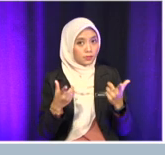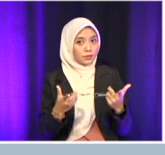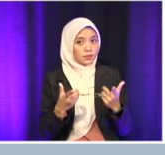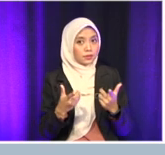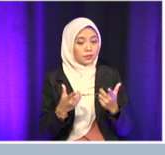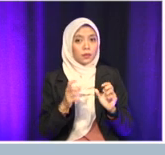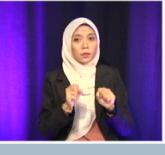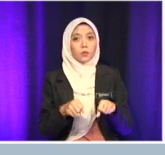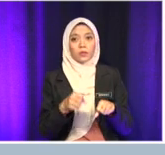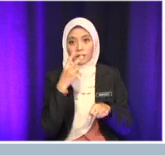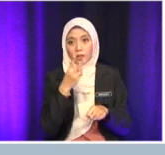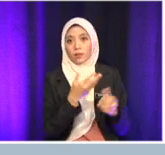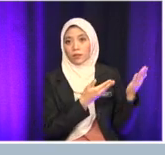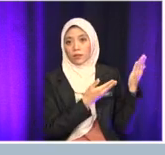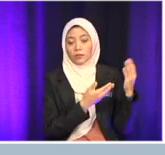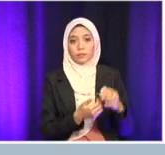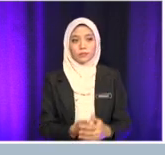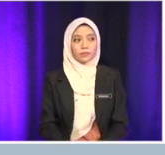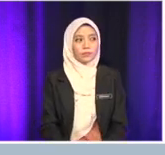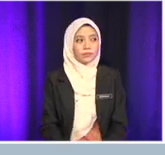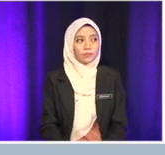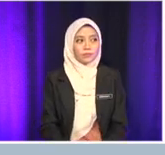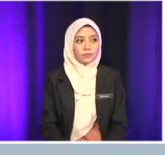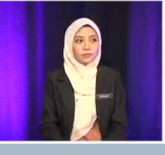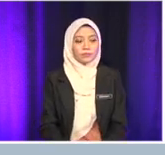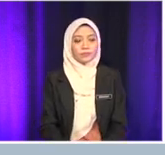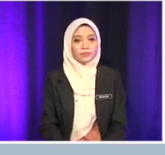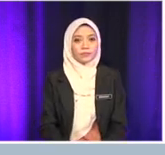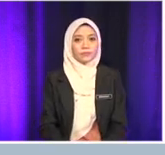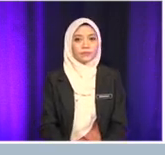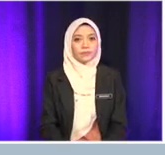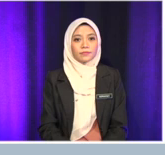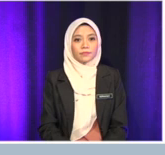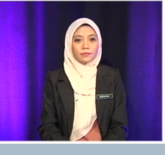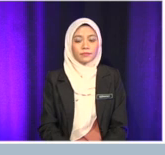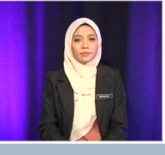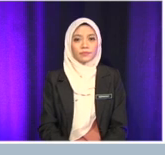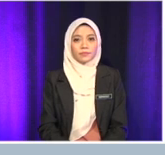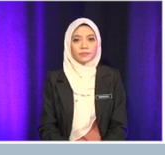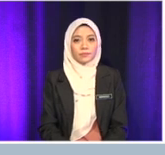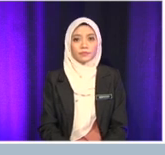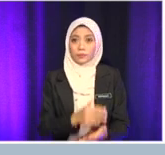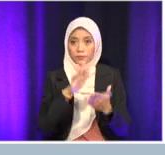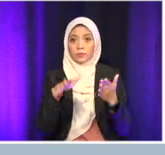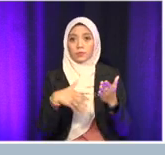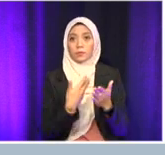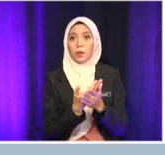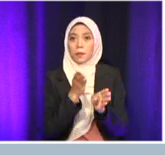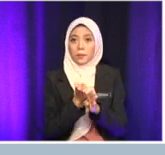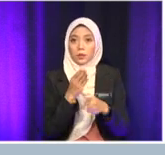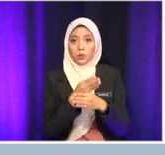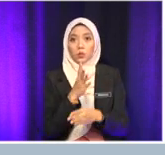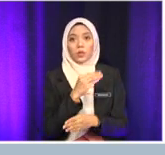jawabannya Oke ini jawabannya yang mana semua bentuk dan semua garis lurus